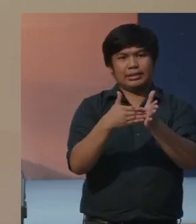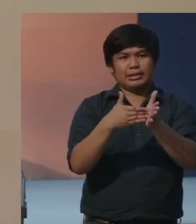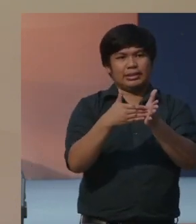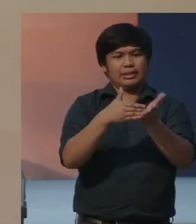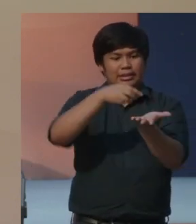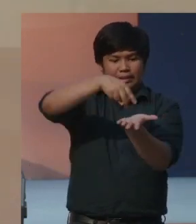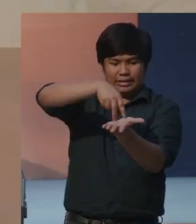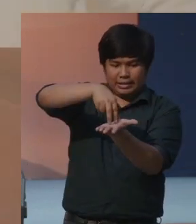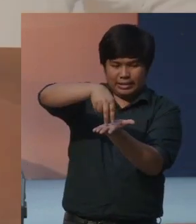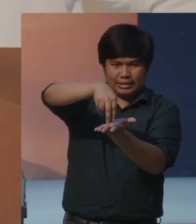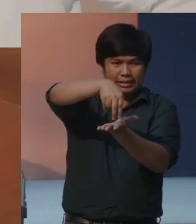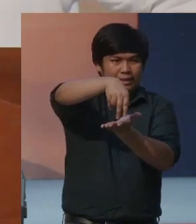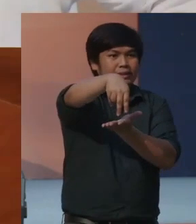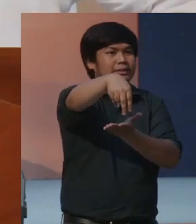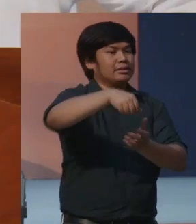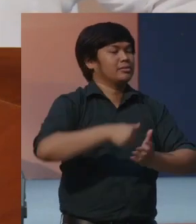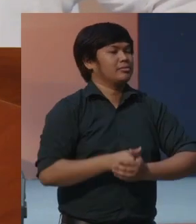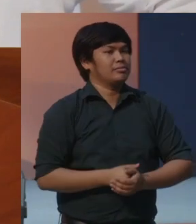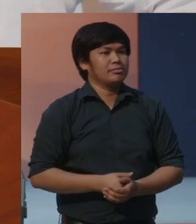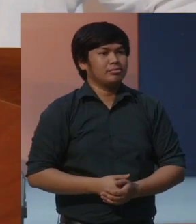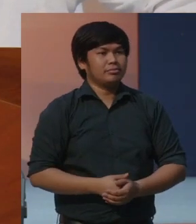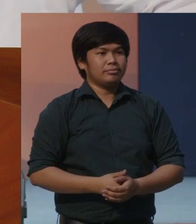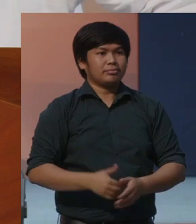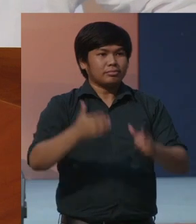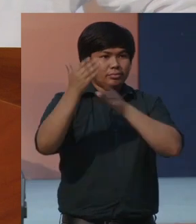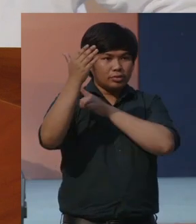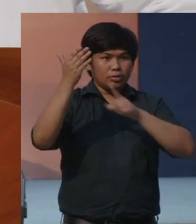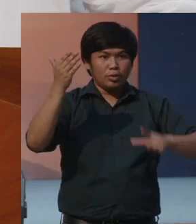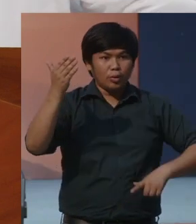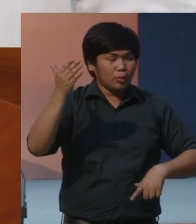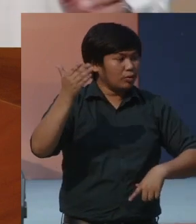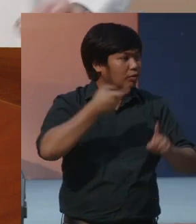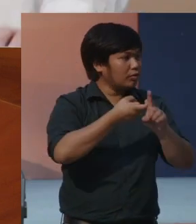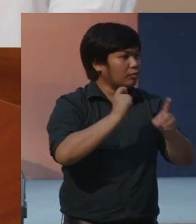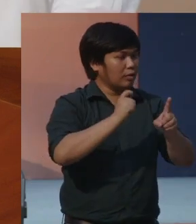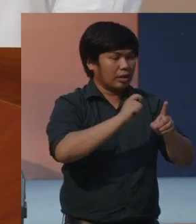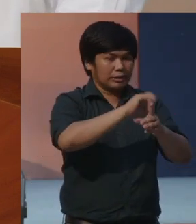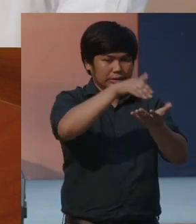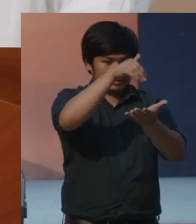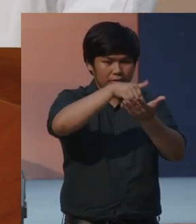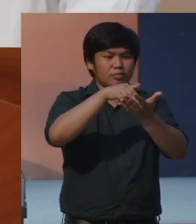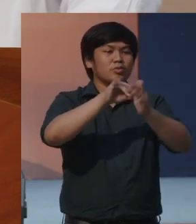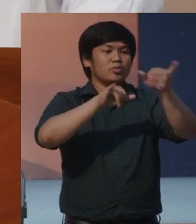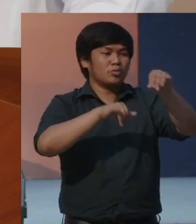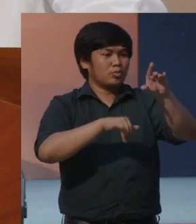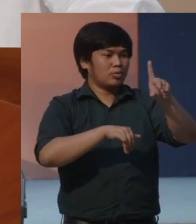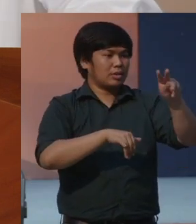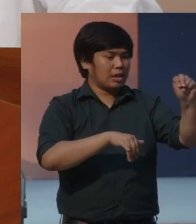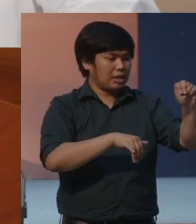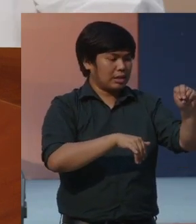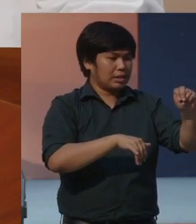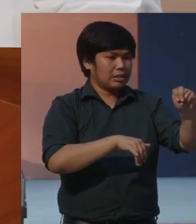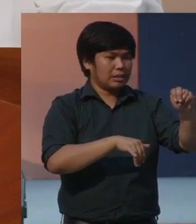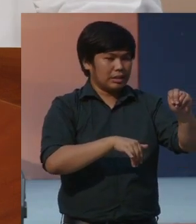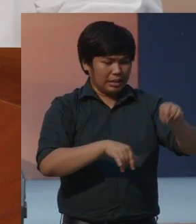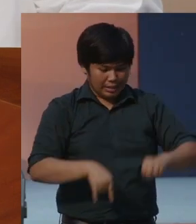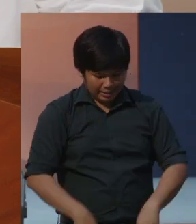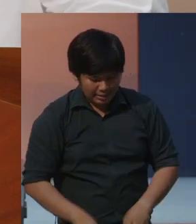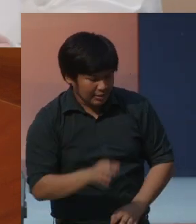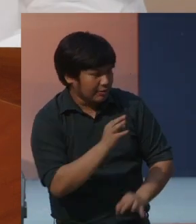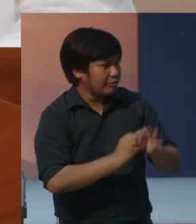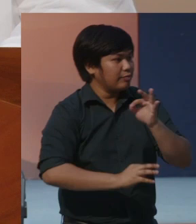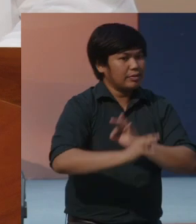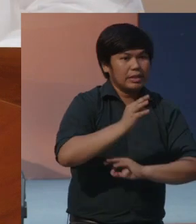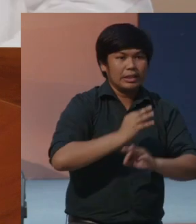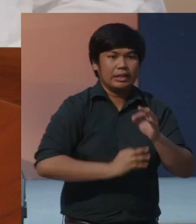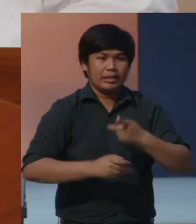And when the priest bearing the ark of the covenant of the Lord came up from the midst of the Jordan, and the soles of